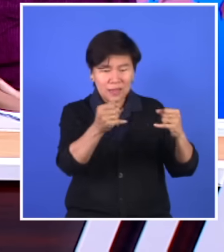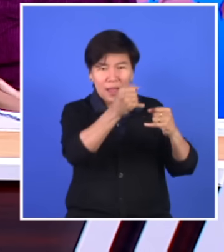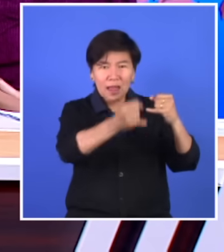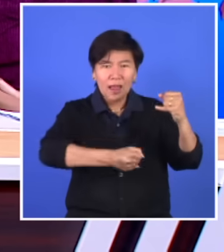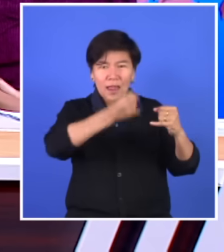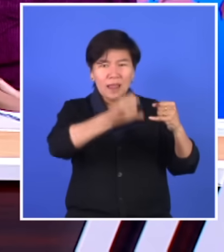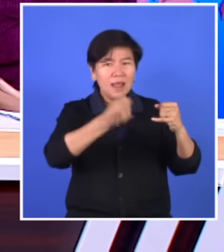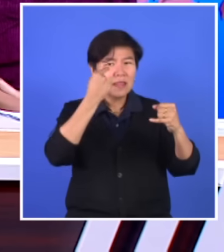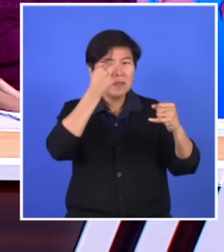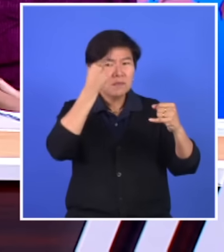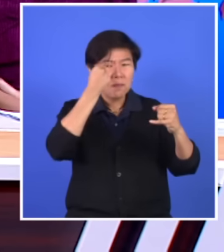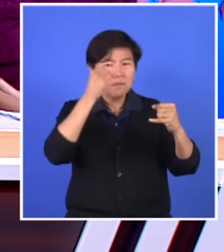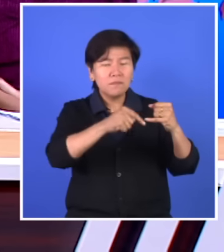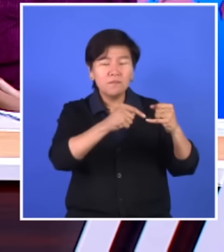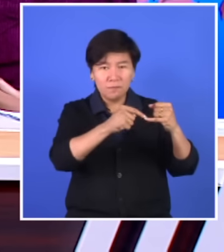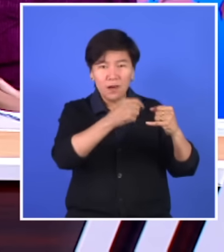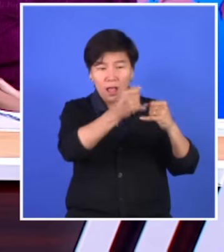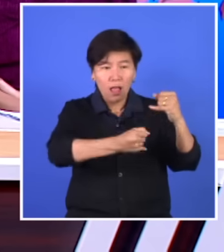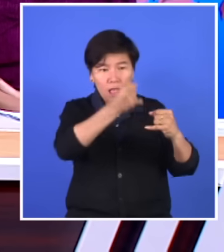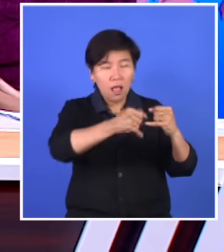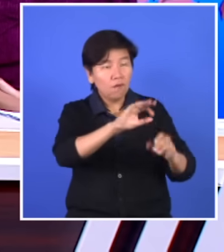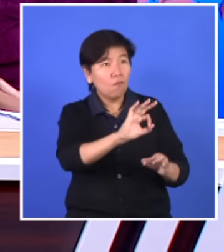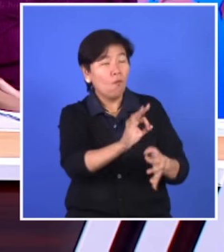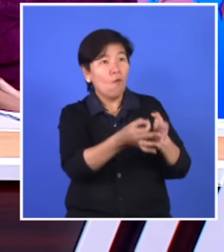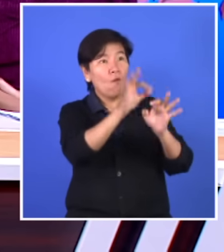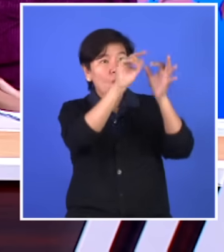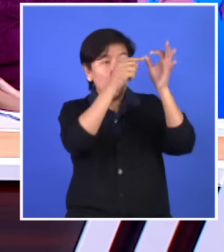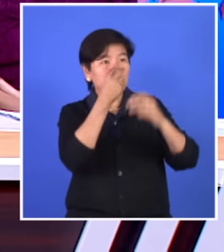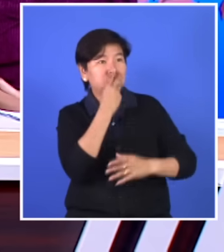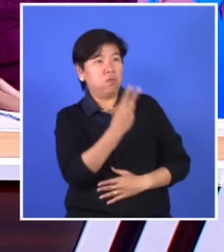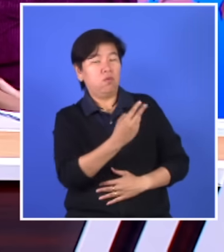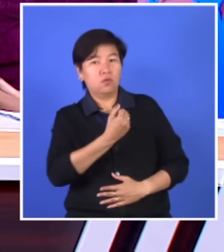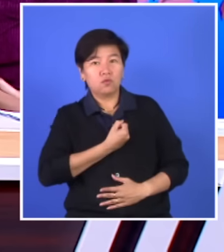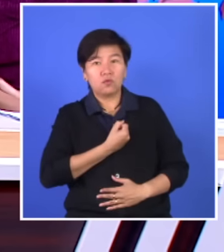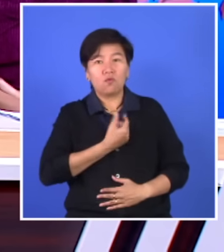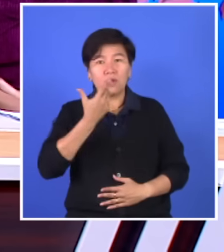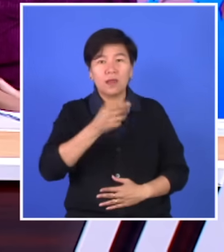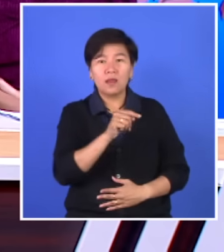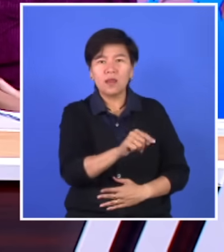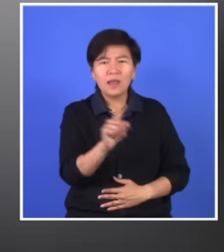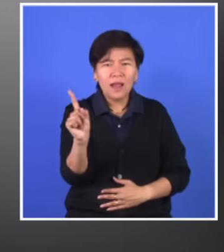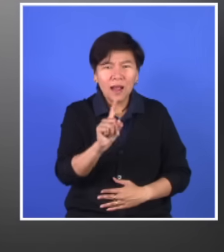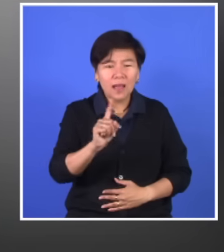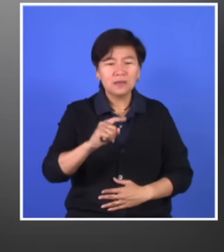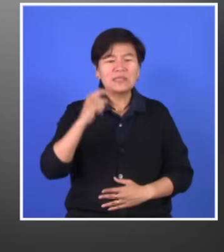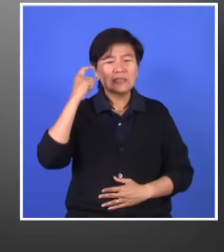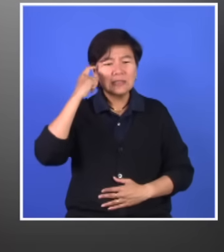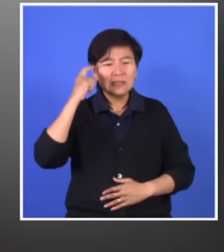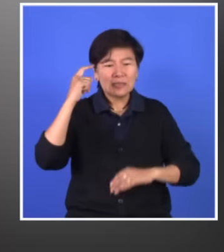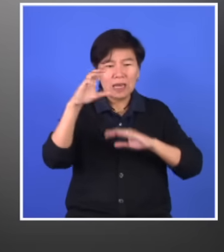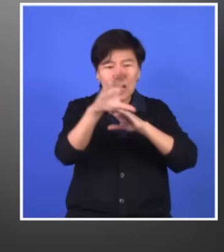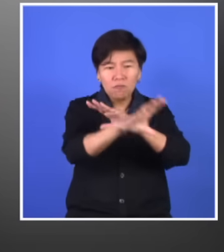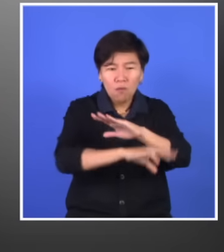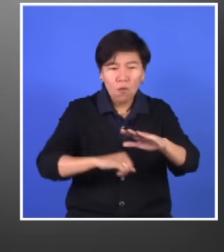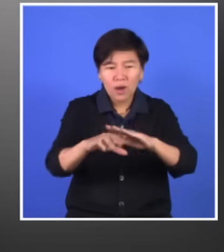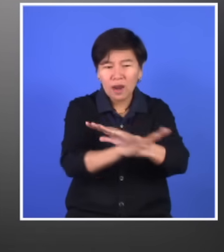เห็นกลุ่มไฟกลุ่มไฟเนี่ยพวยพุ่งขึ้นไปบนท้องฟ้าตกใจเลยเข้าใจจว่าน่าจะเป็นขโมยเนี่ยไปปอกสายไฟออกมาจะเอา